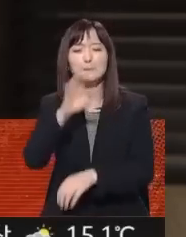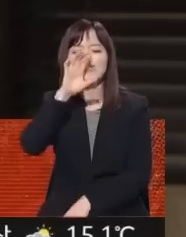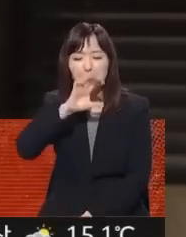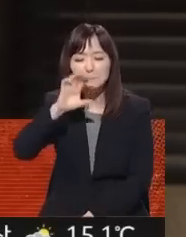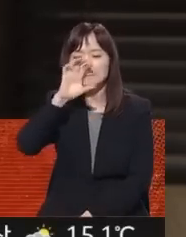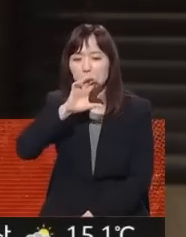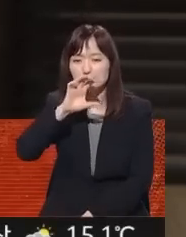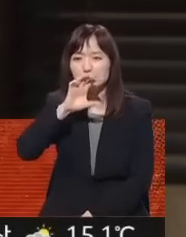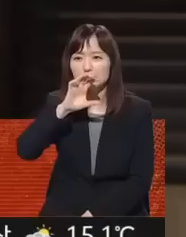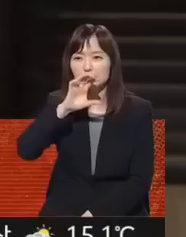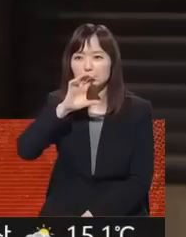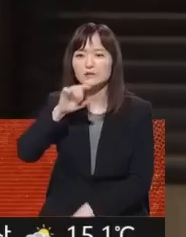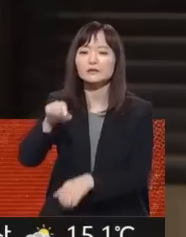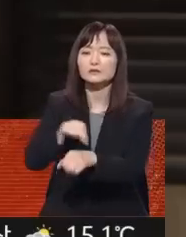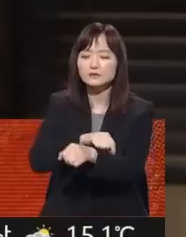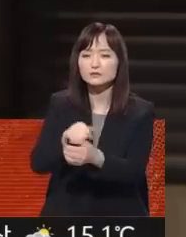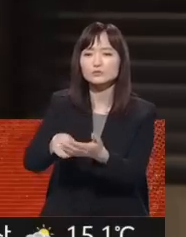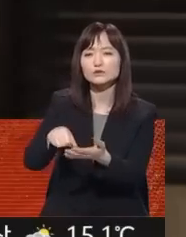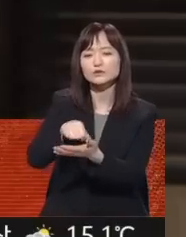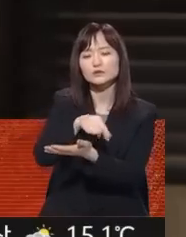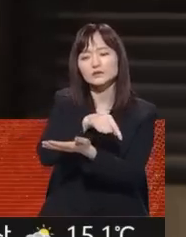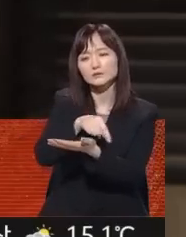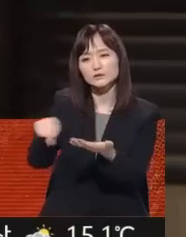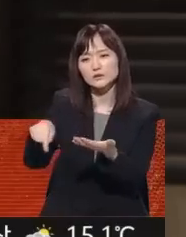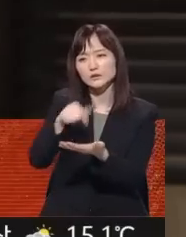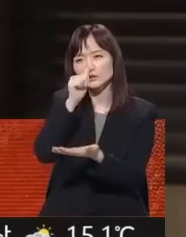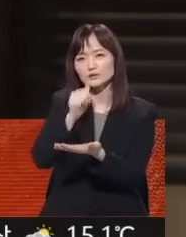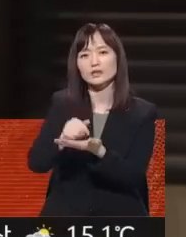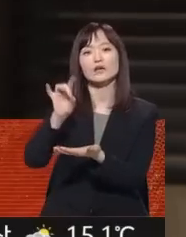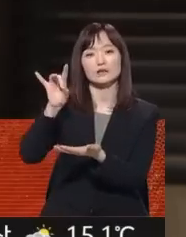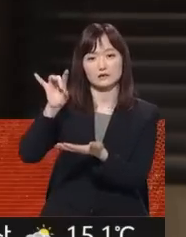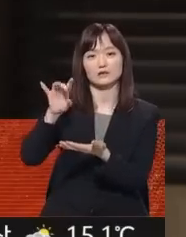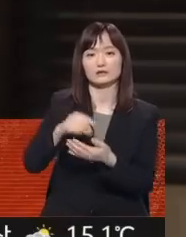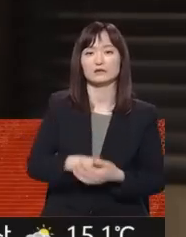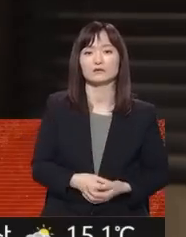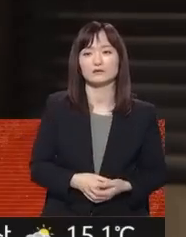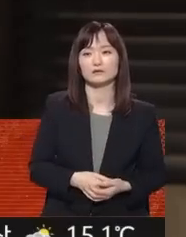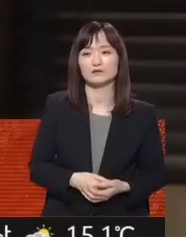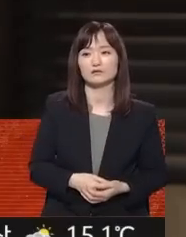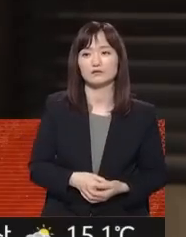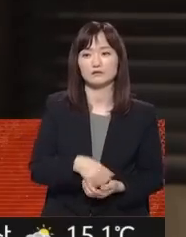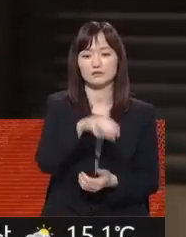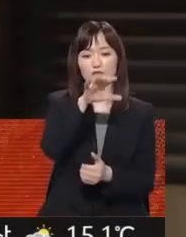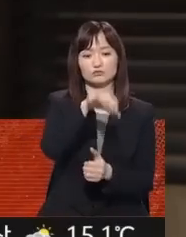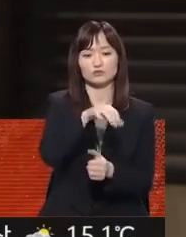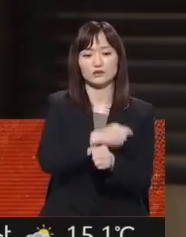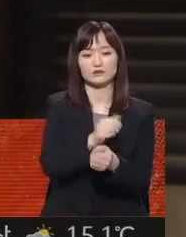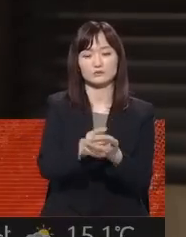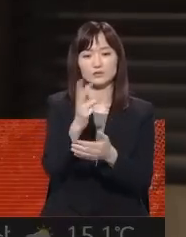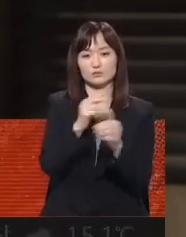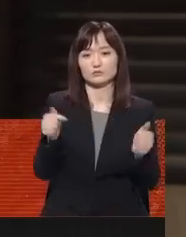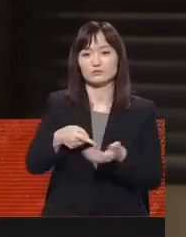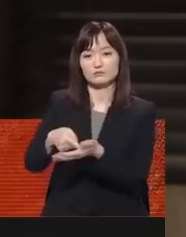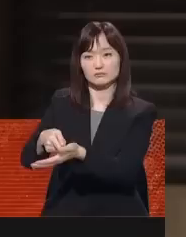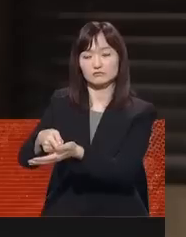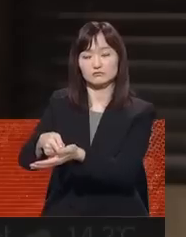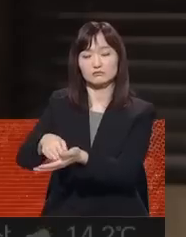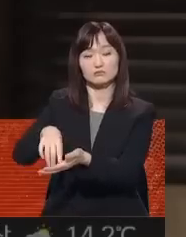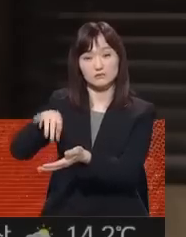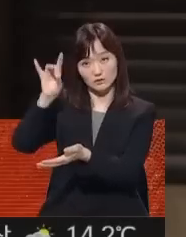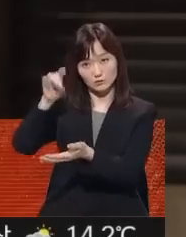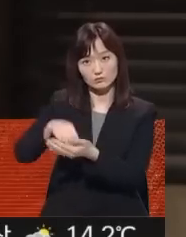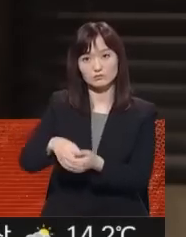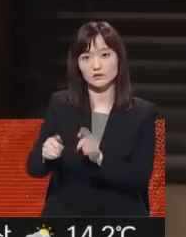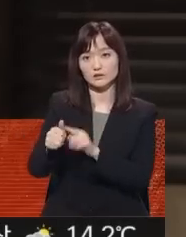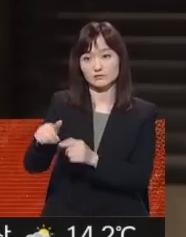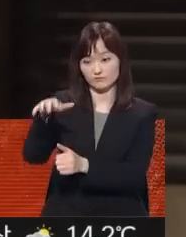한 거라면 특수 제물 속에 하나가 될 텐데 일단 제가 말씀드렸던 것처럼 영장청구도 흔치 않은 사안이라고 했죠 근데 구속이 됐다는 이유는